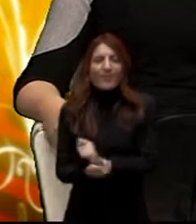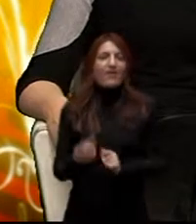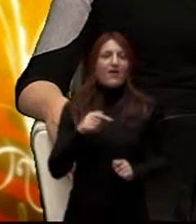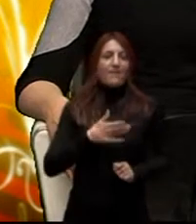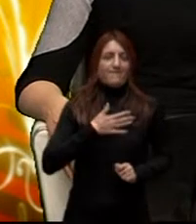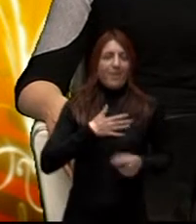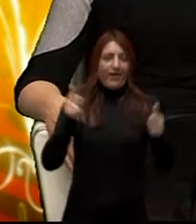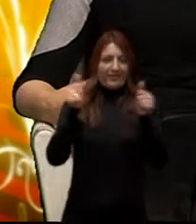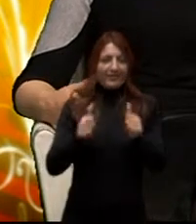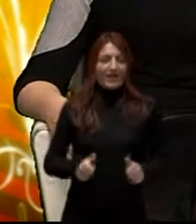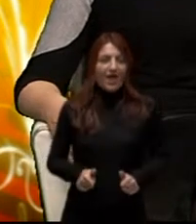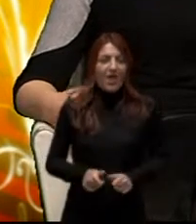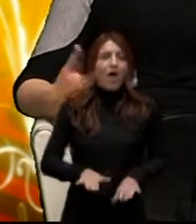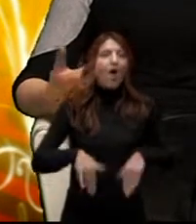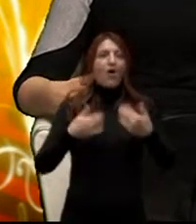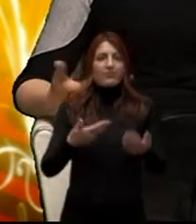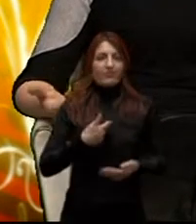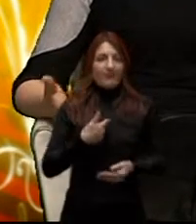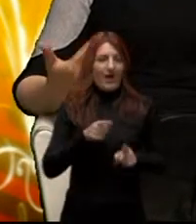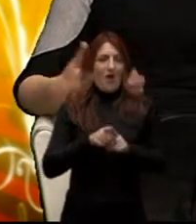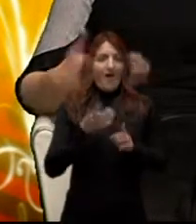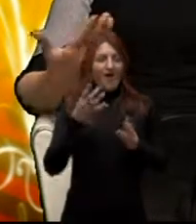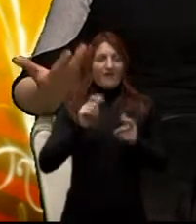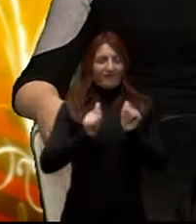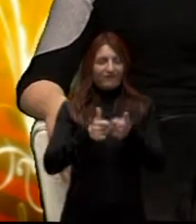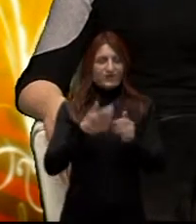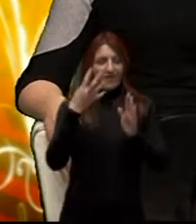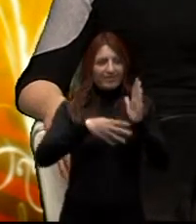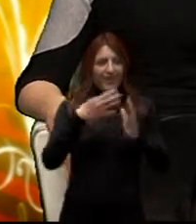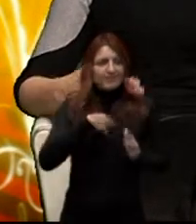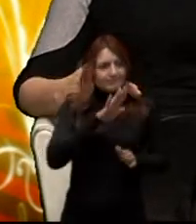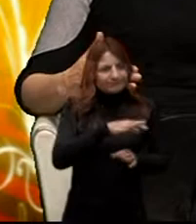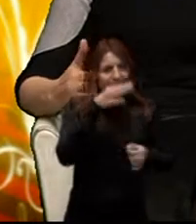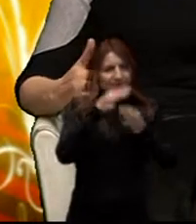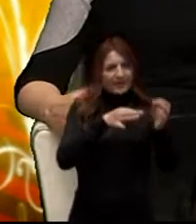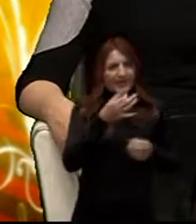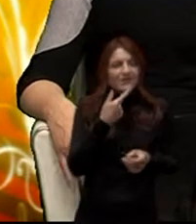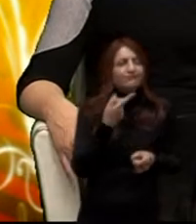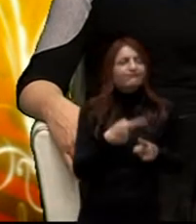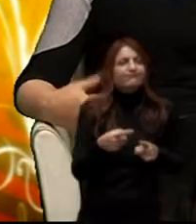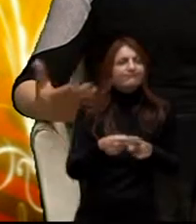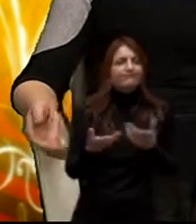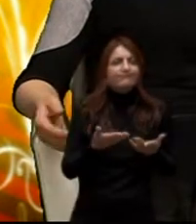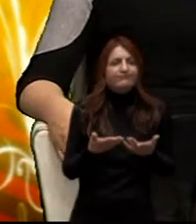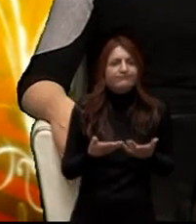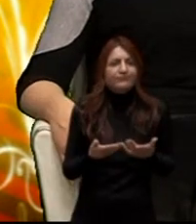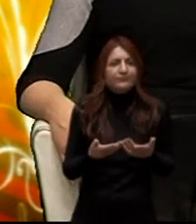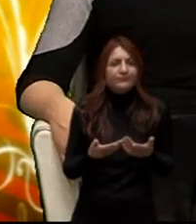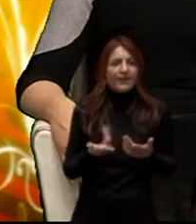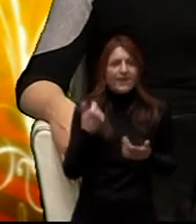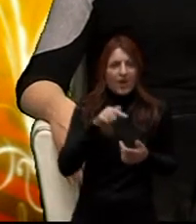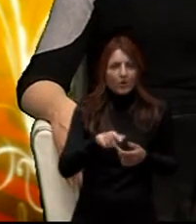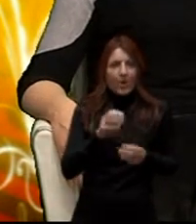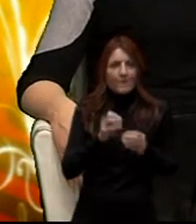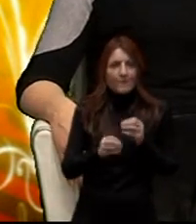našem tijelu, gdje mi onda kao fizioterapeuti napravimo jednu procjenu, analizu, vidimo gdje je s kojeg aspekta, da li je tu